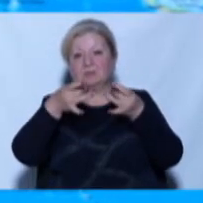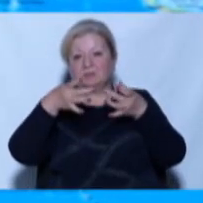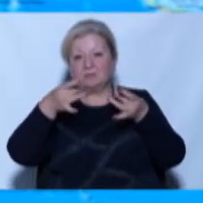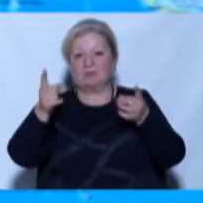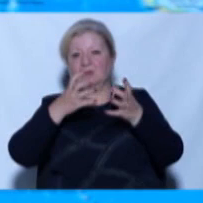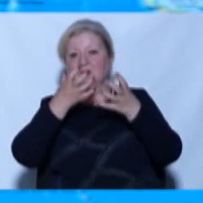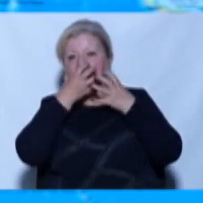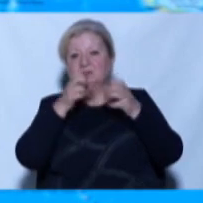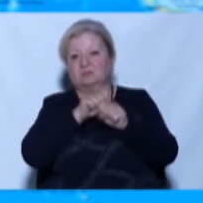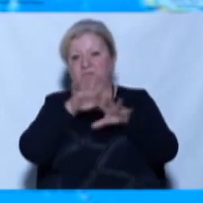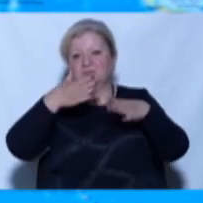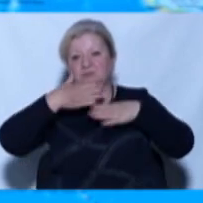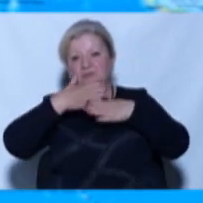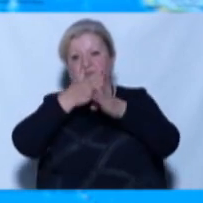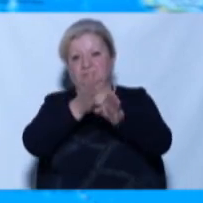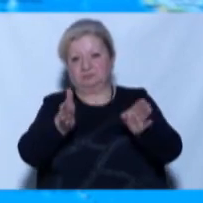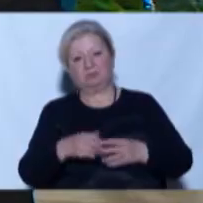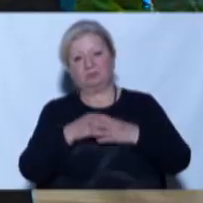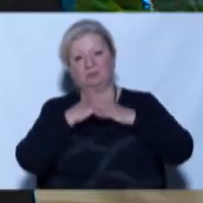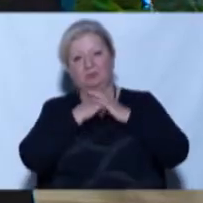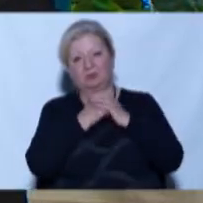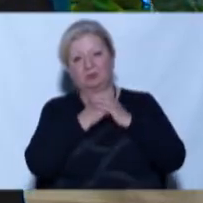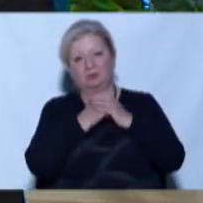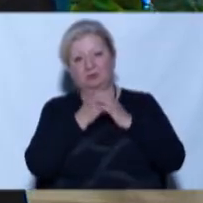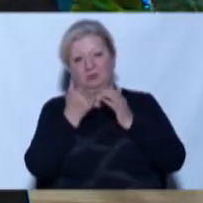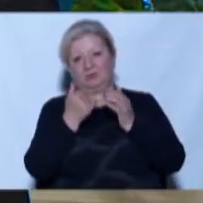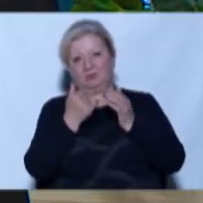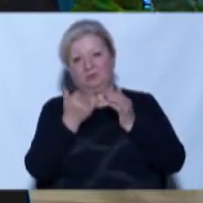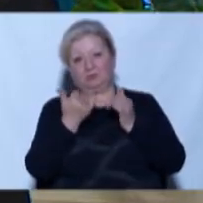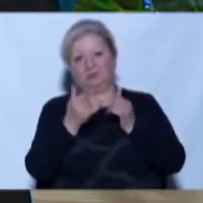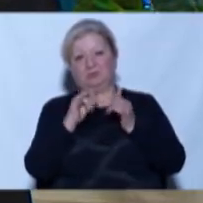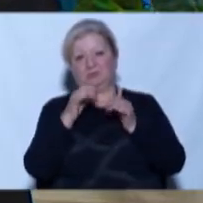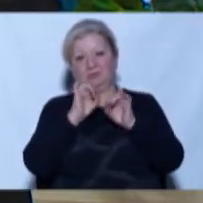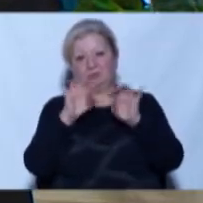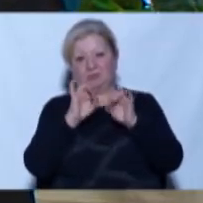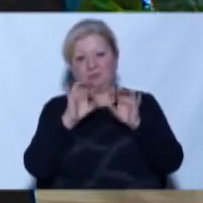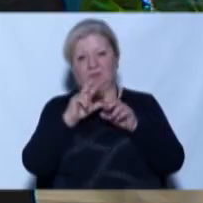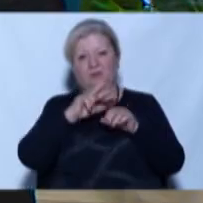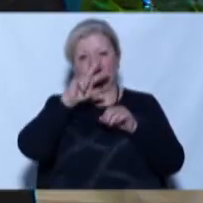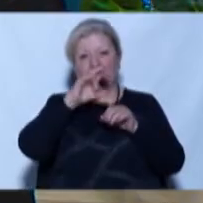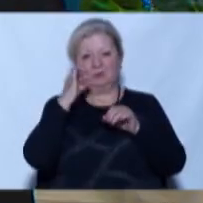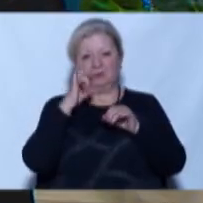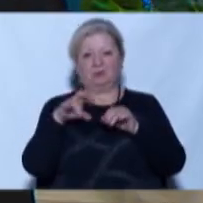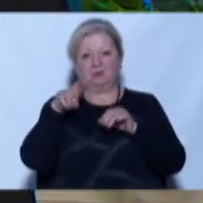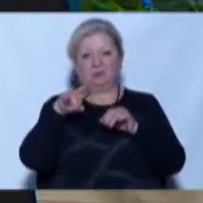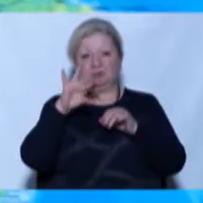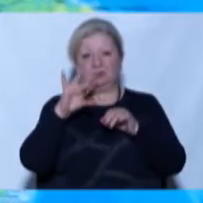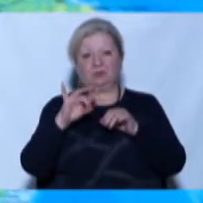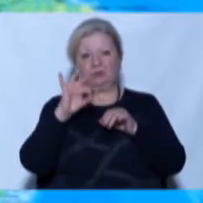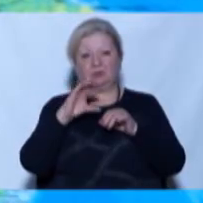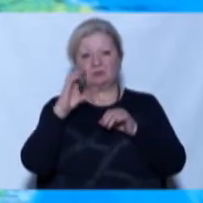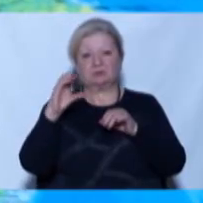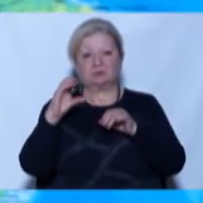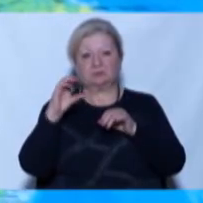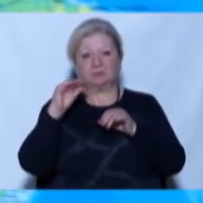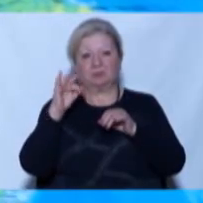და სითბოს და ტემპერატურას ანაწილებს დედამიწაზე. ეხლა მე შევეხები ჰიდროსფეროს, მსოფლიო ოკეანეს,